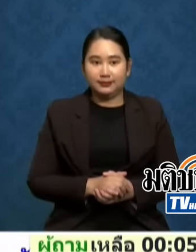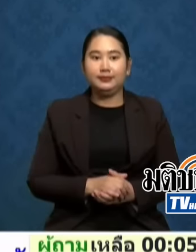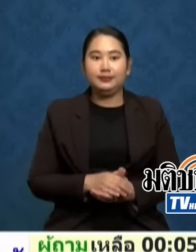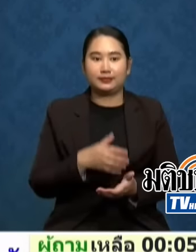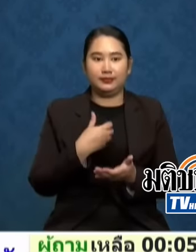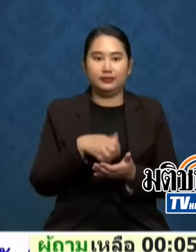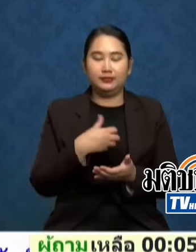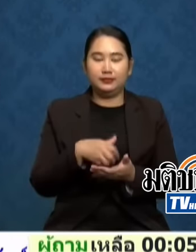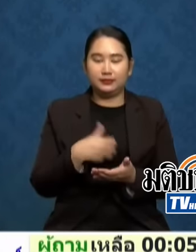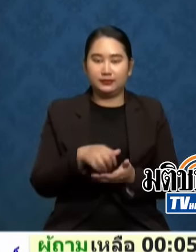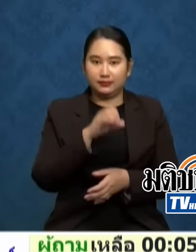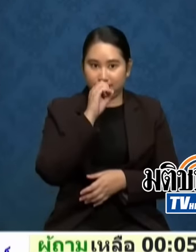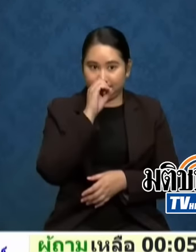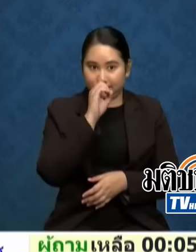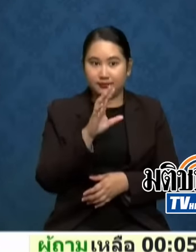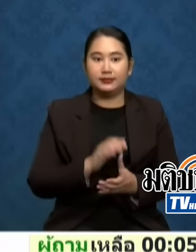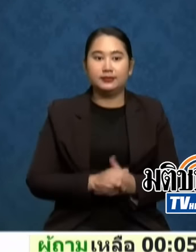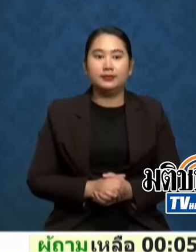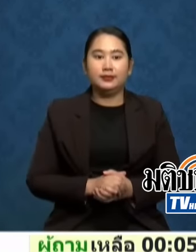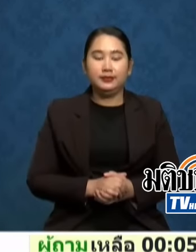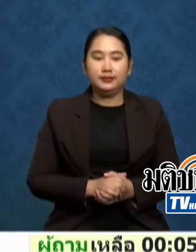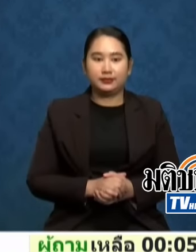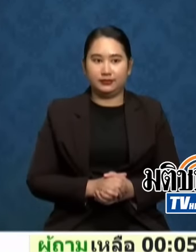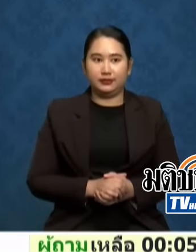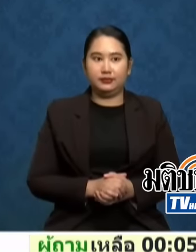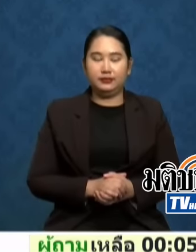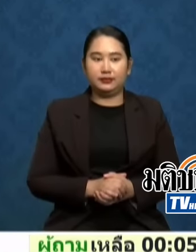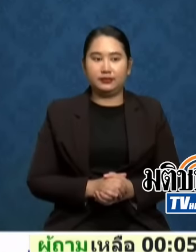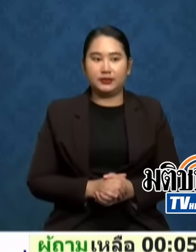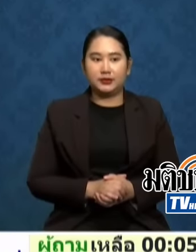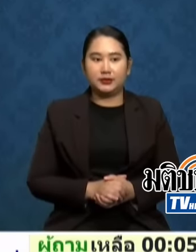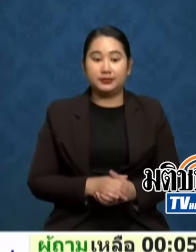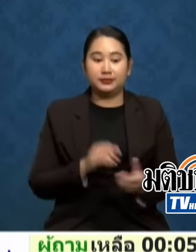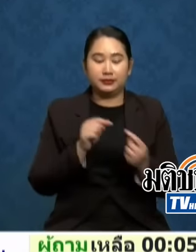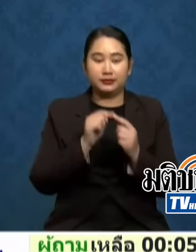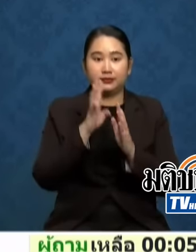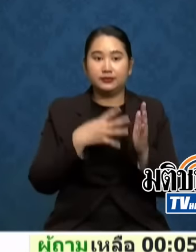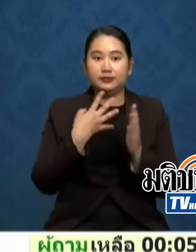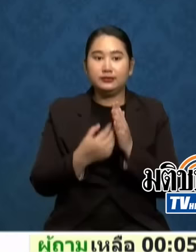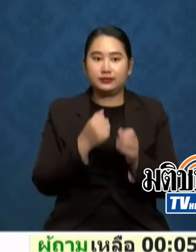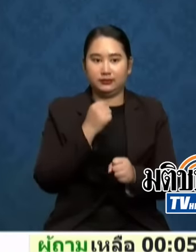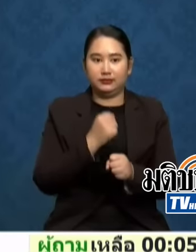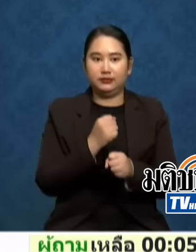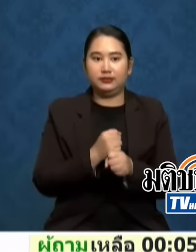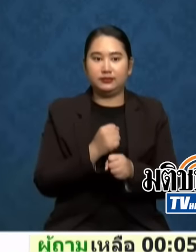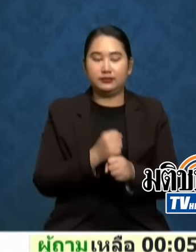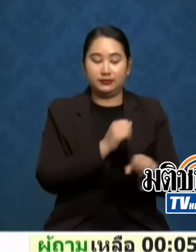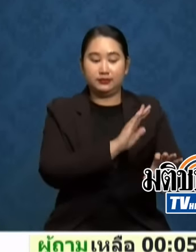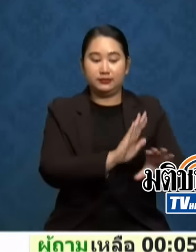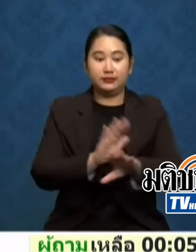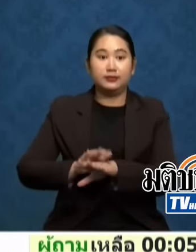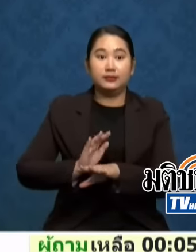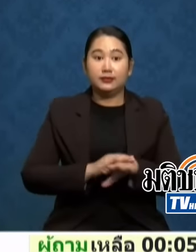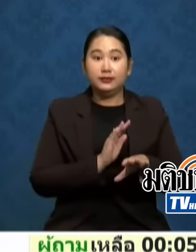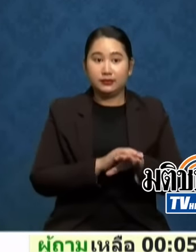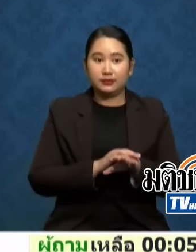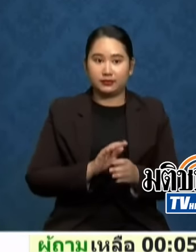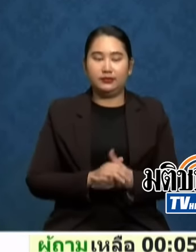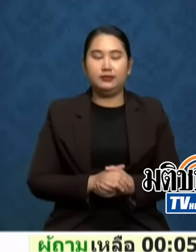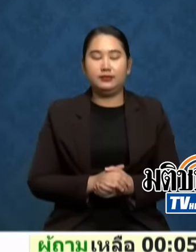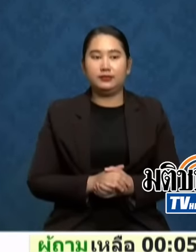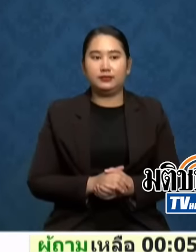ได้ถามเป็นคำถามเรื่องของแนวทางในการ จ้งเตือนซึ่ง